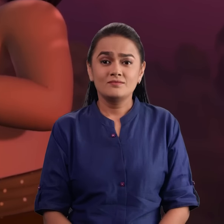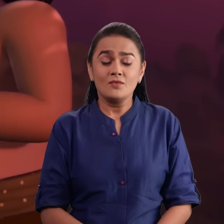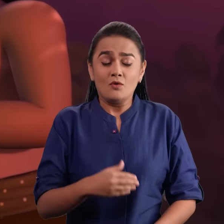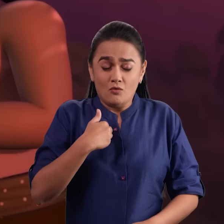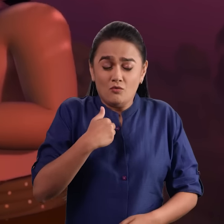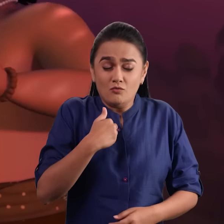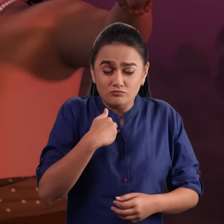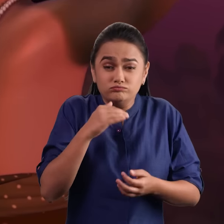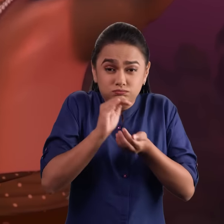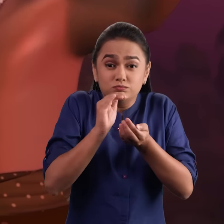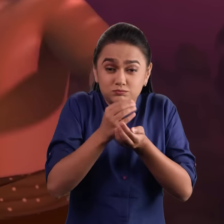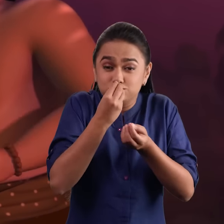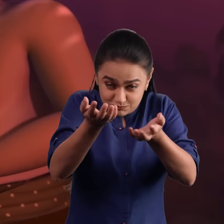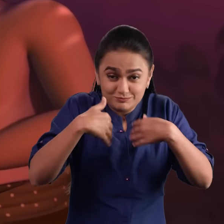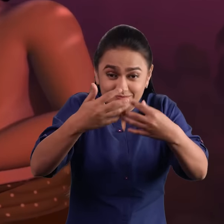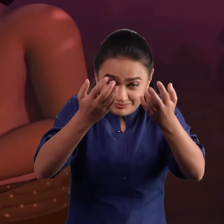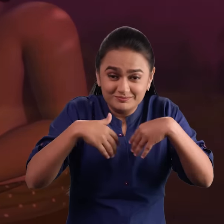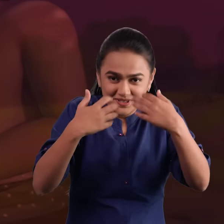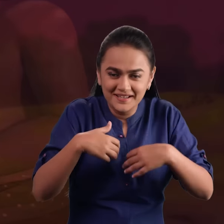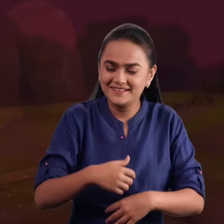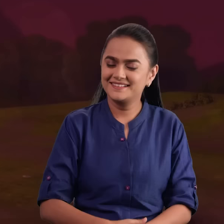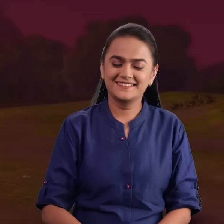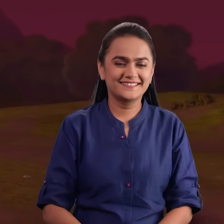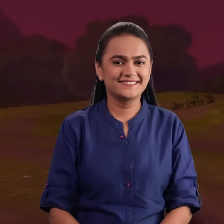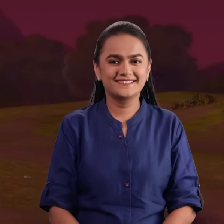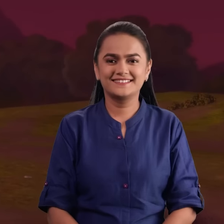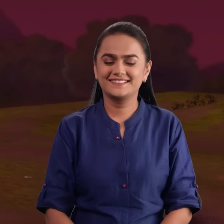अब मुझे लड्डू चाहिए।